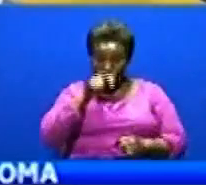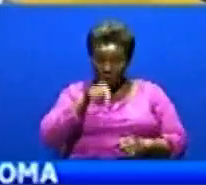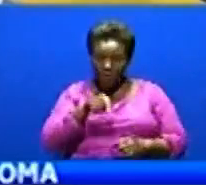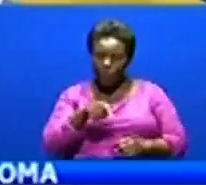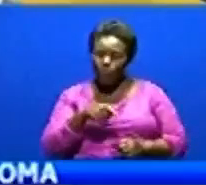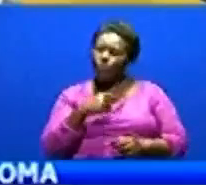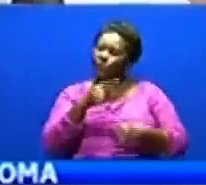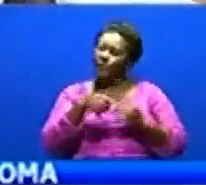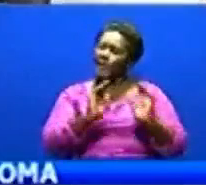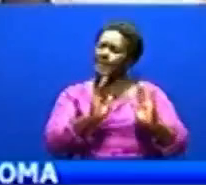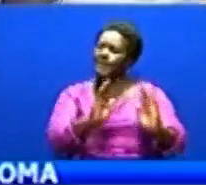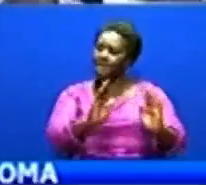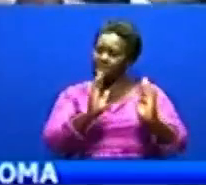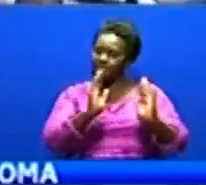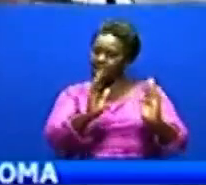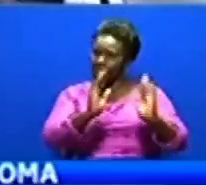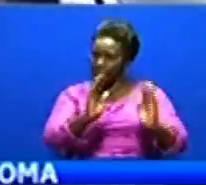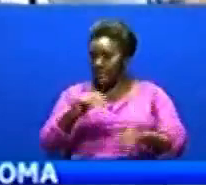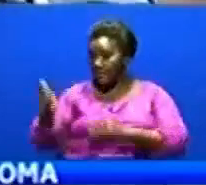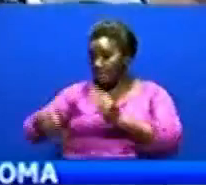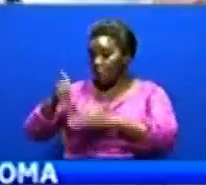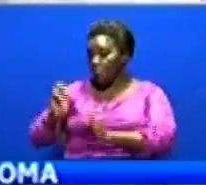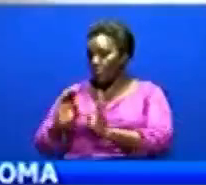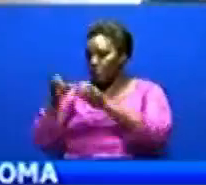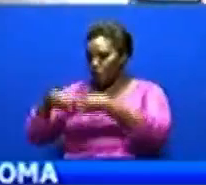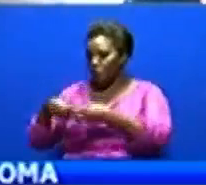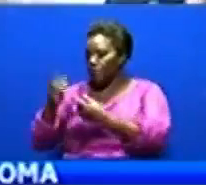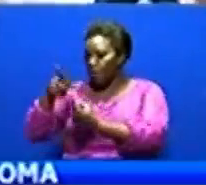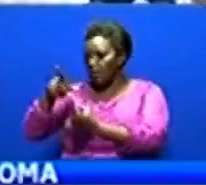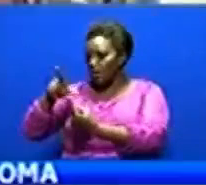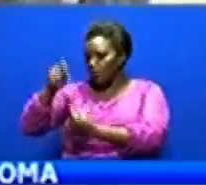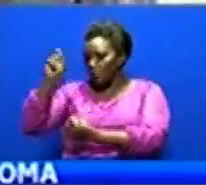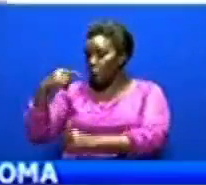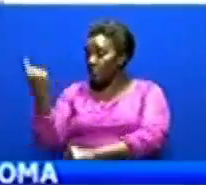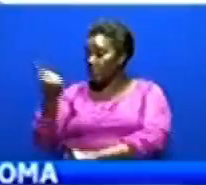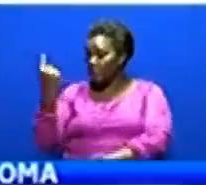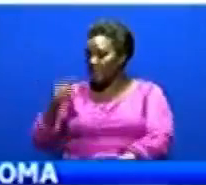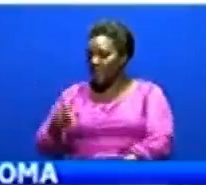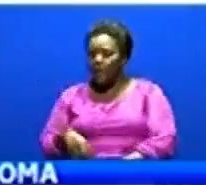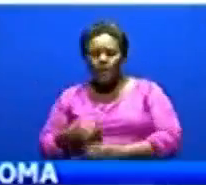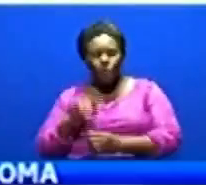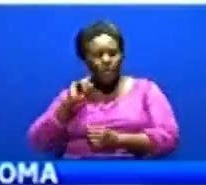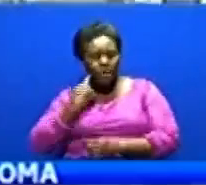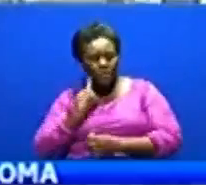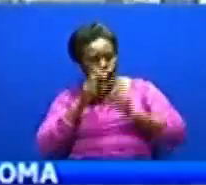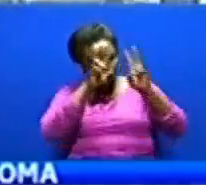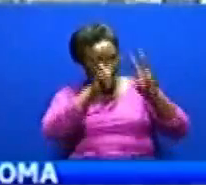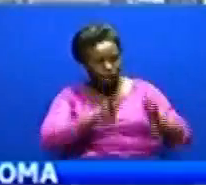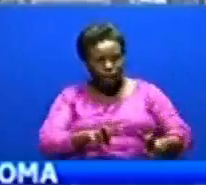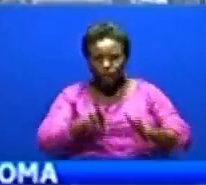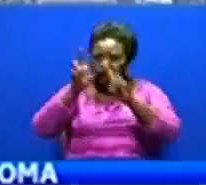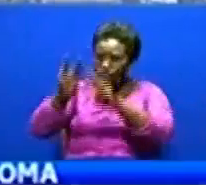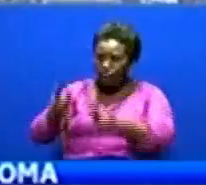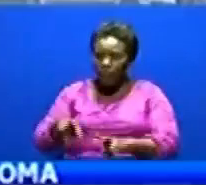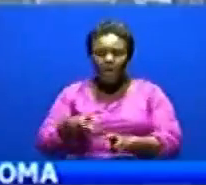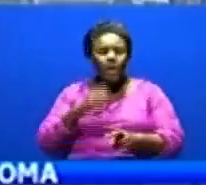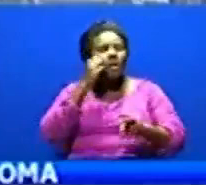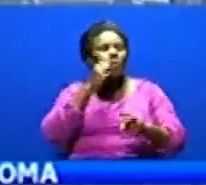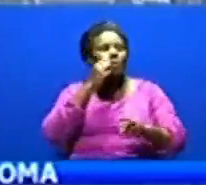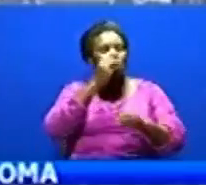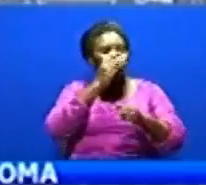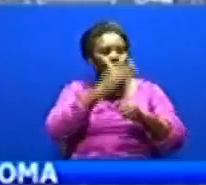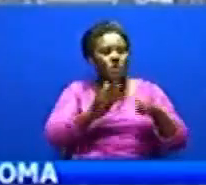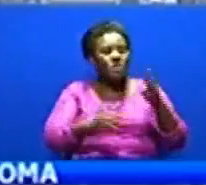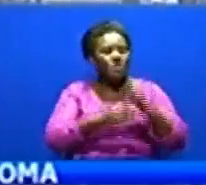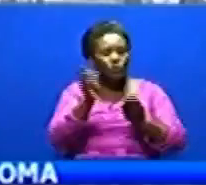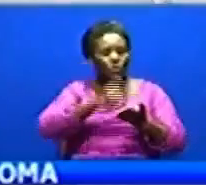pale pale, viongozi waandamizi wa Tume ya Taifa ya Uchaguzi NEC wamekagua kazi ya ujenzi wa ofisi za makao makuu ya tume hiyo